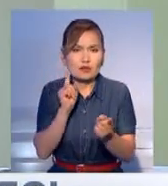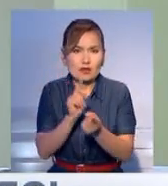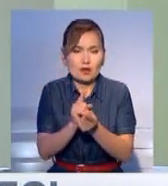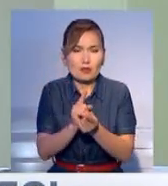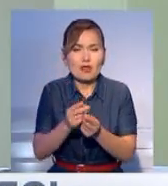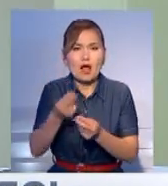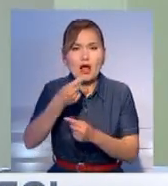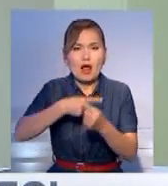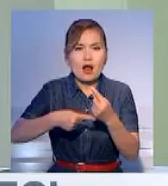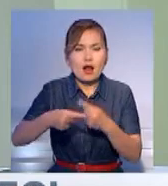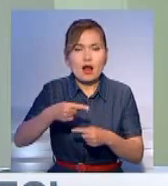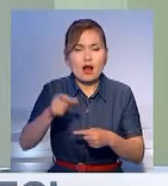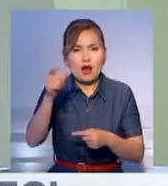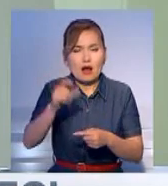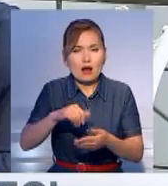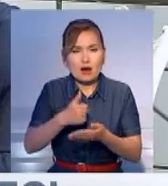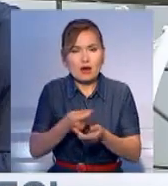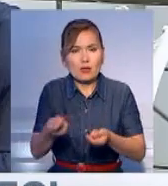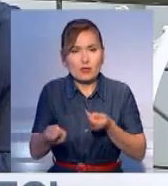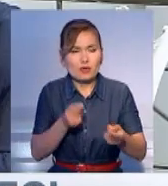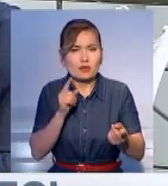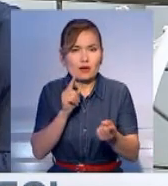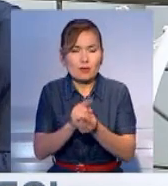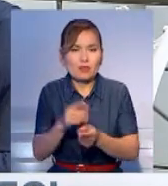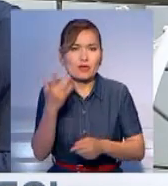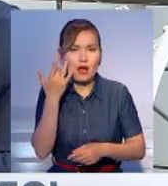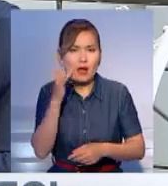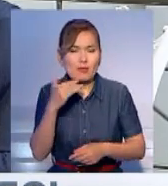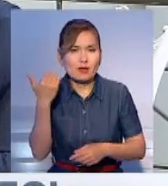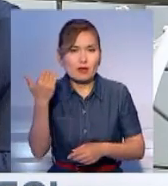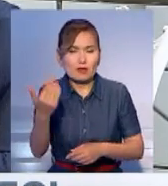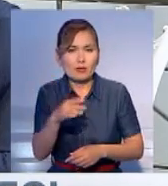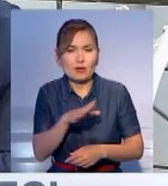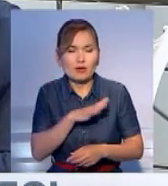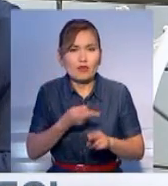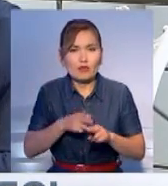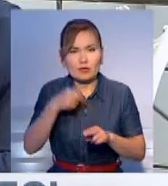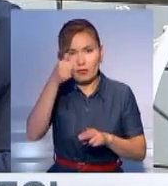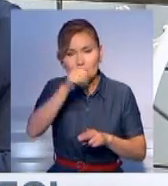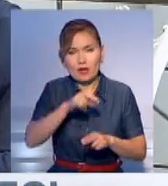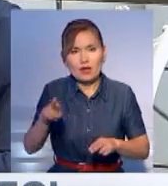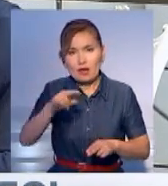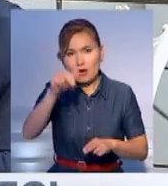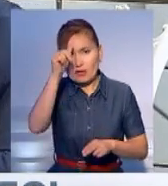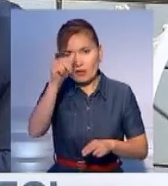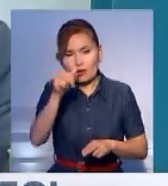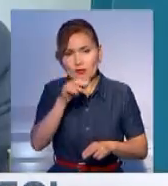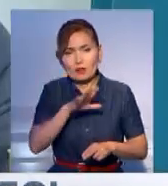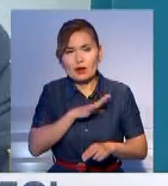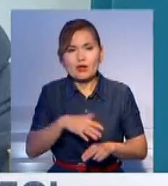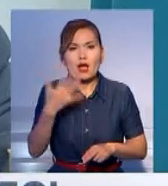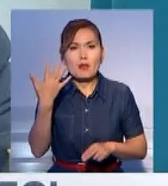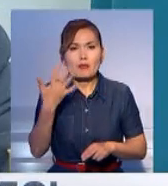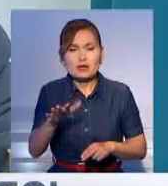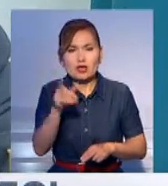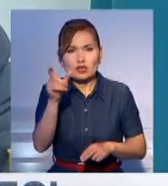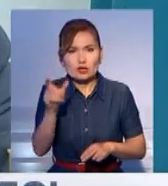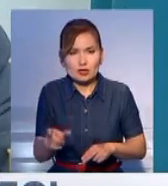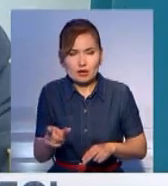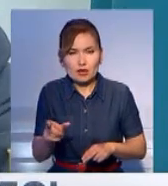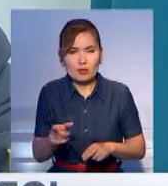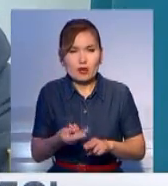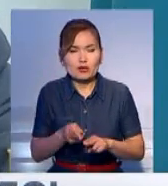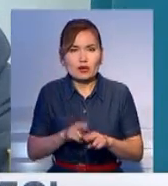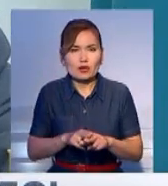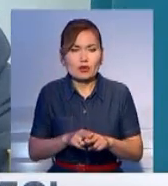капитанами бизнеса. Например, в Вашингтоне, когда я в этом году в январе был, сидело 50 человек,